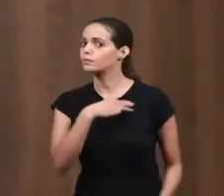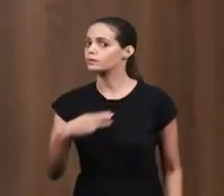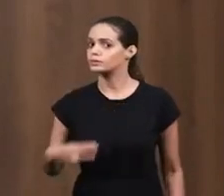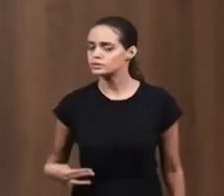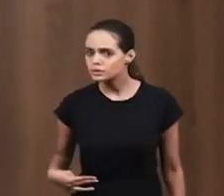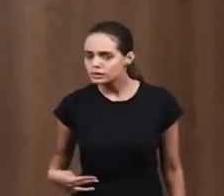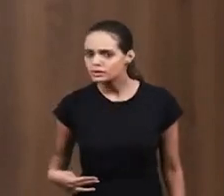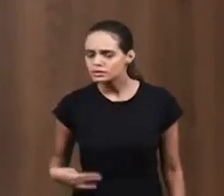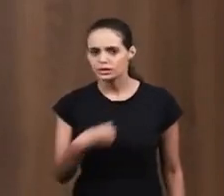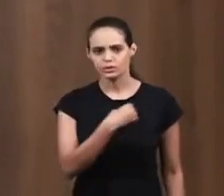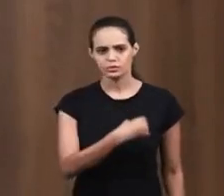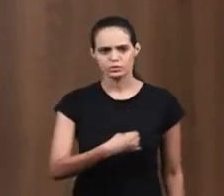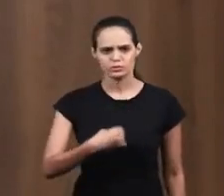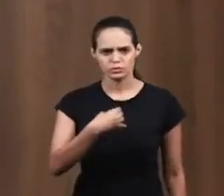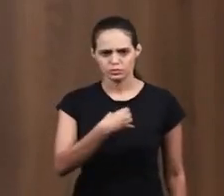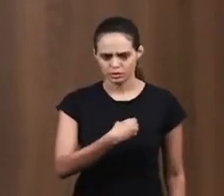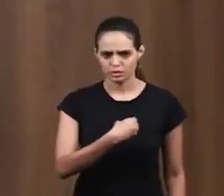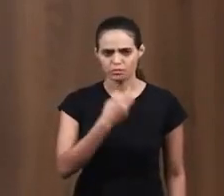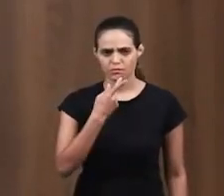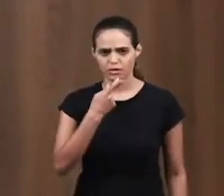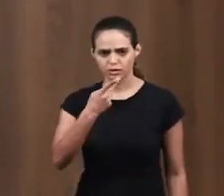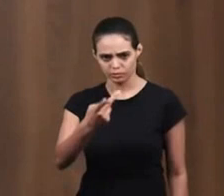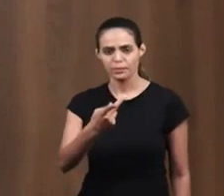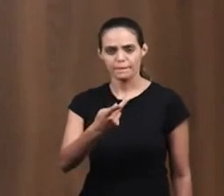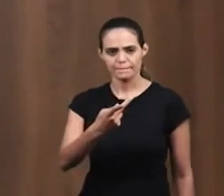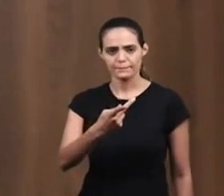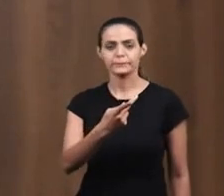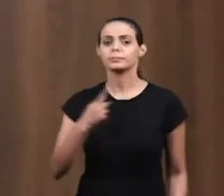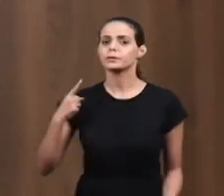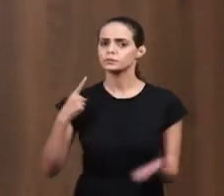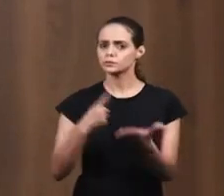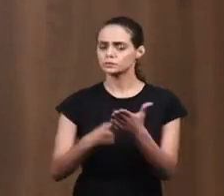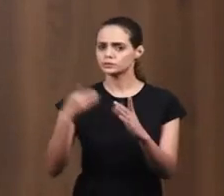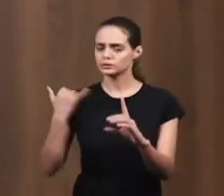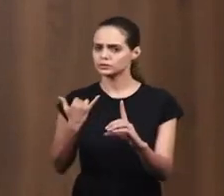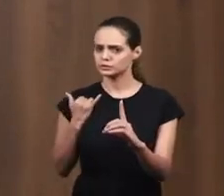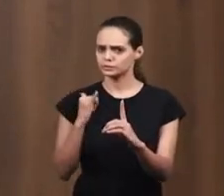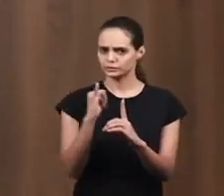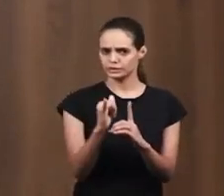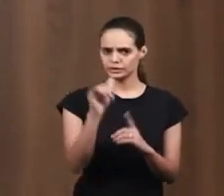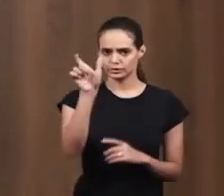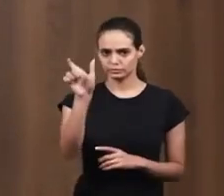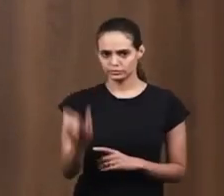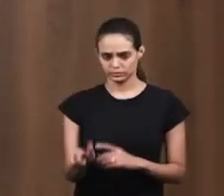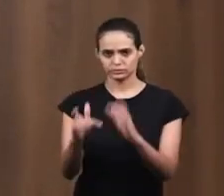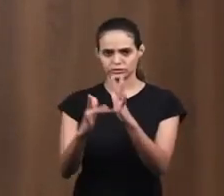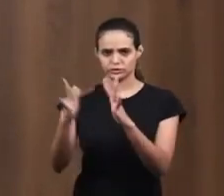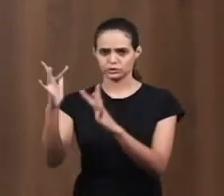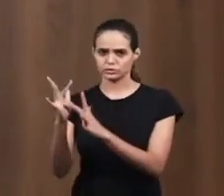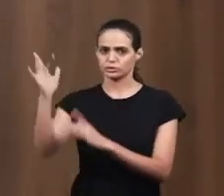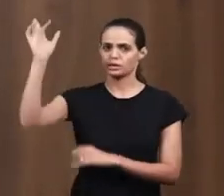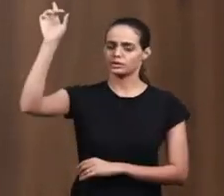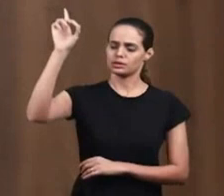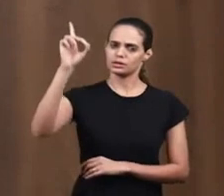als Messias kredenzieren würden, so wie es auch vom Propheten gesagt würde, damit